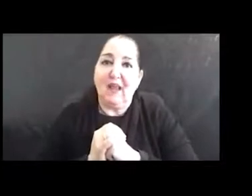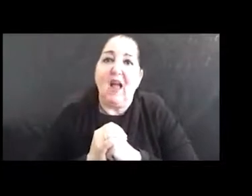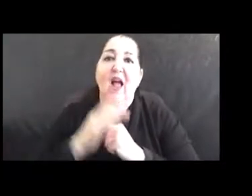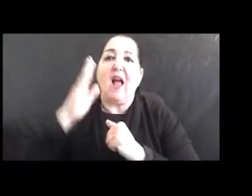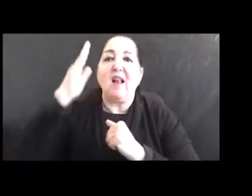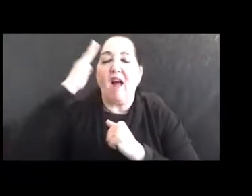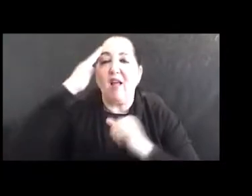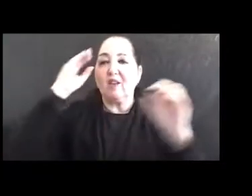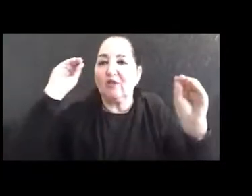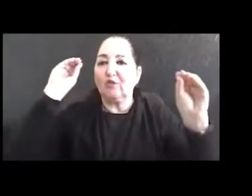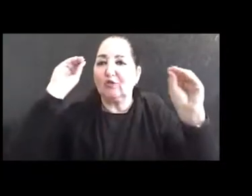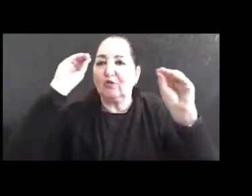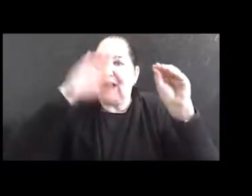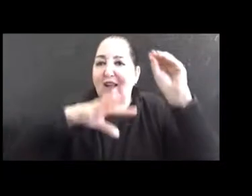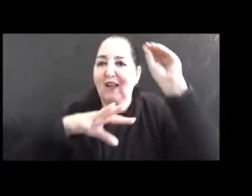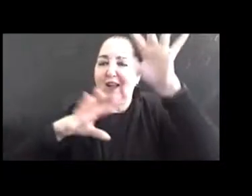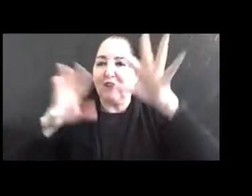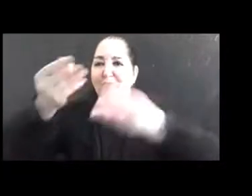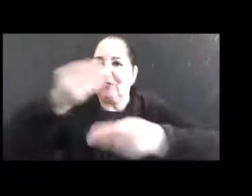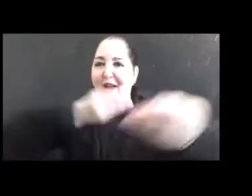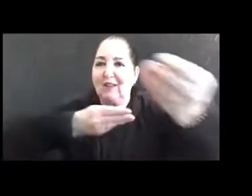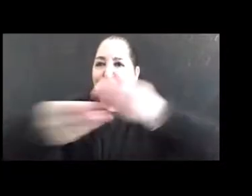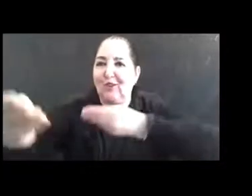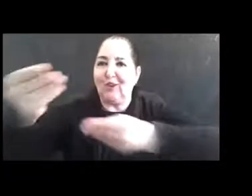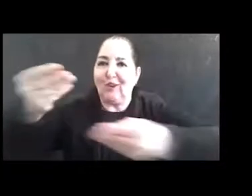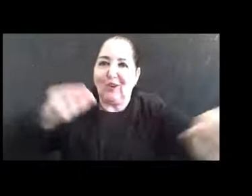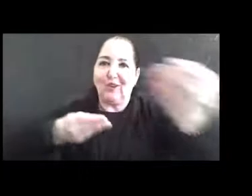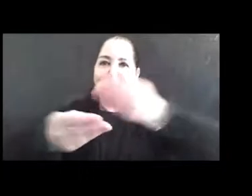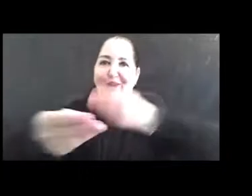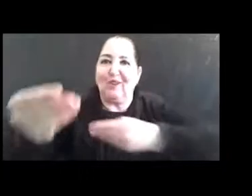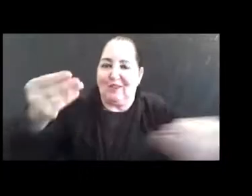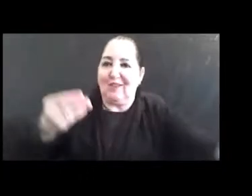Di bagian-bagian seperti itu sebenarnya pengetahuan berkolektif